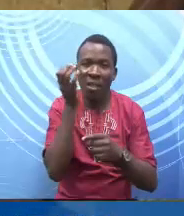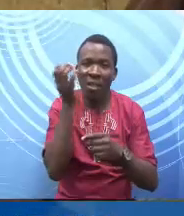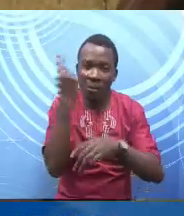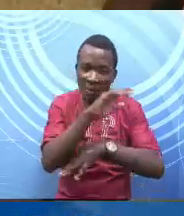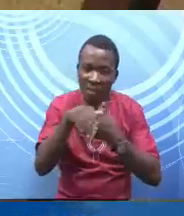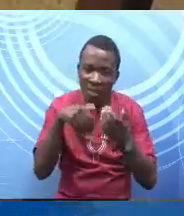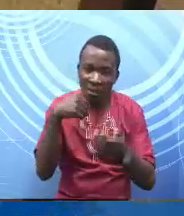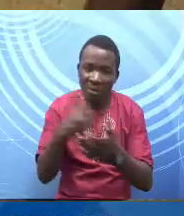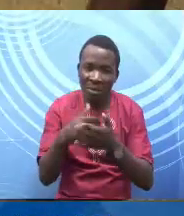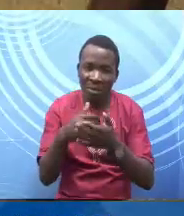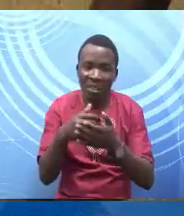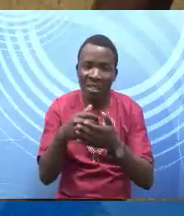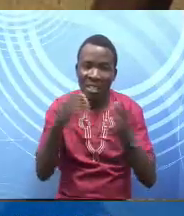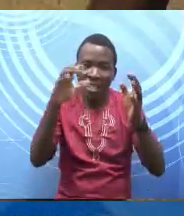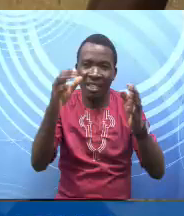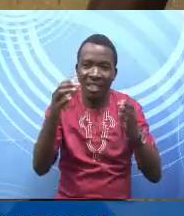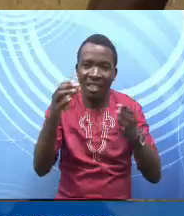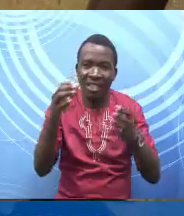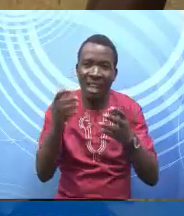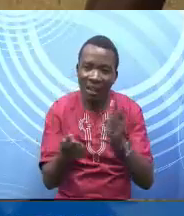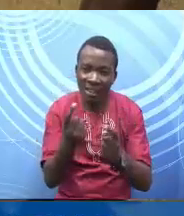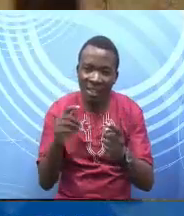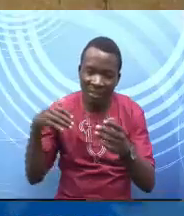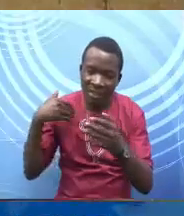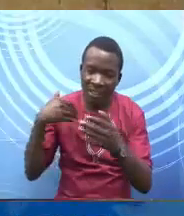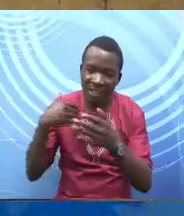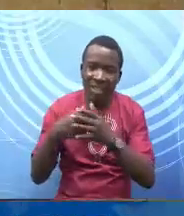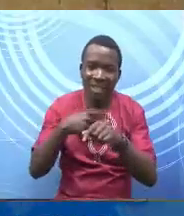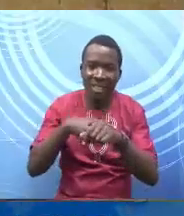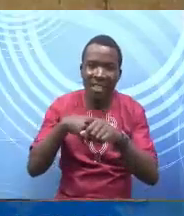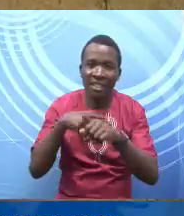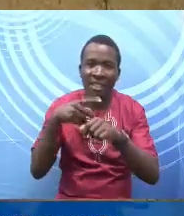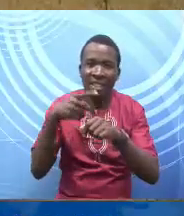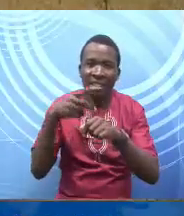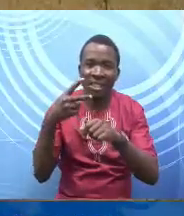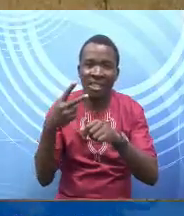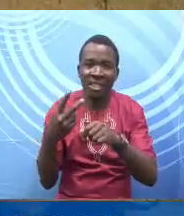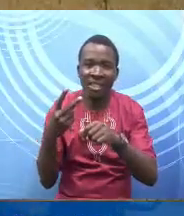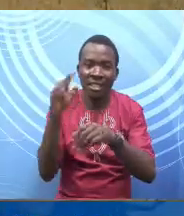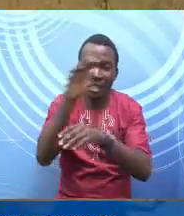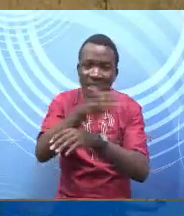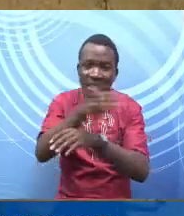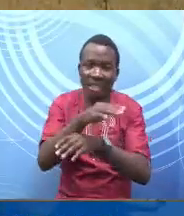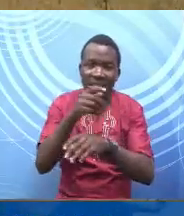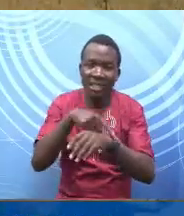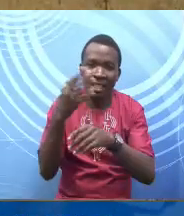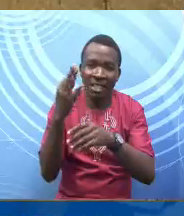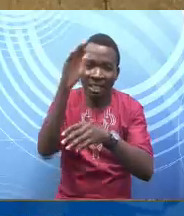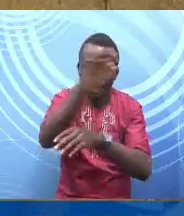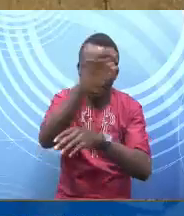imyase yariho kugeza saa munani saa cyenda batarapfundura bari bafite akabya bapfundikiza